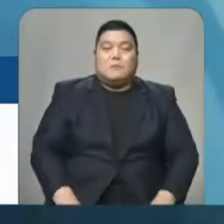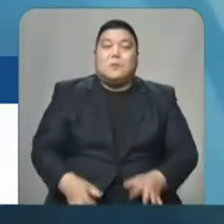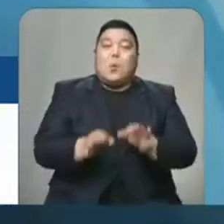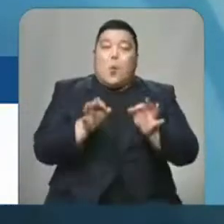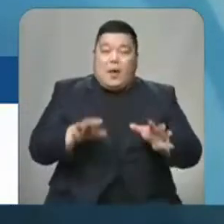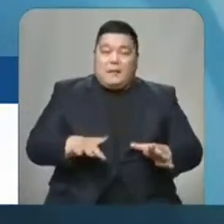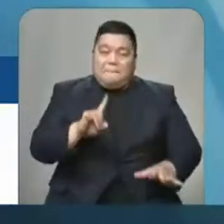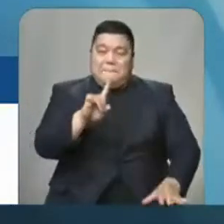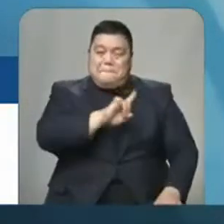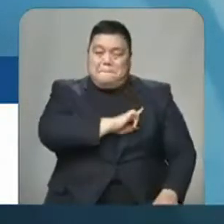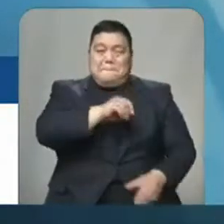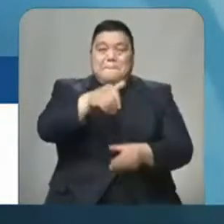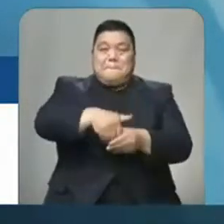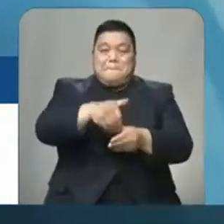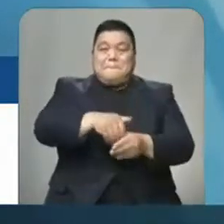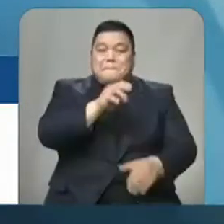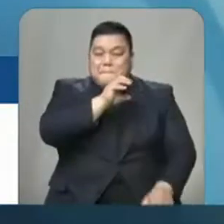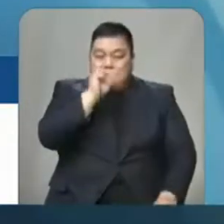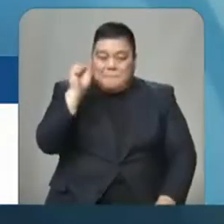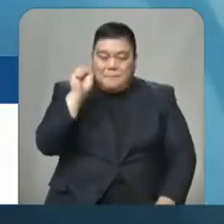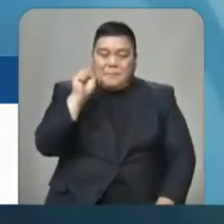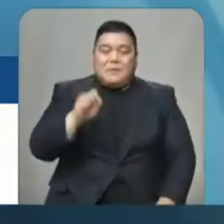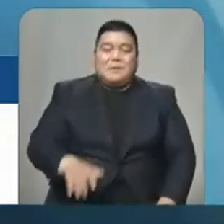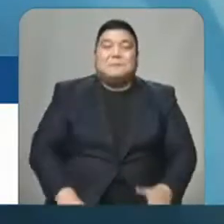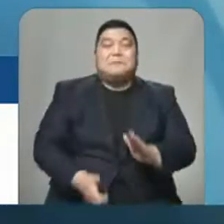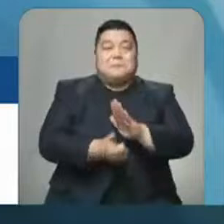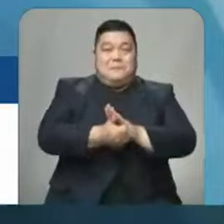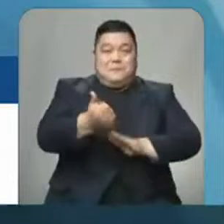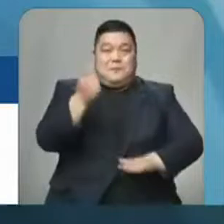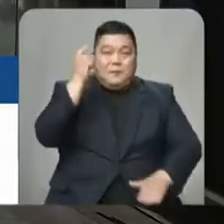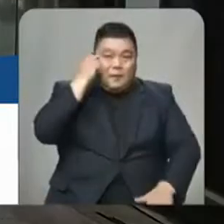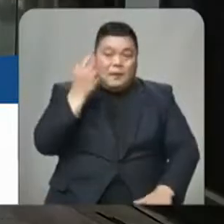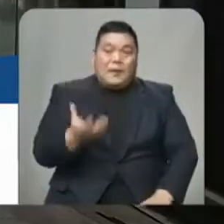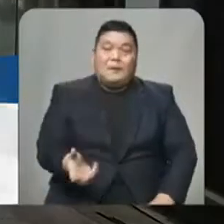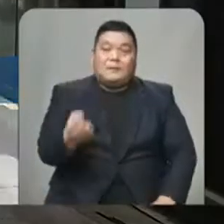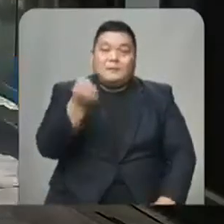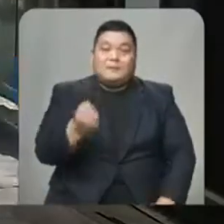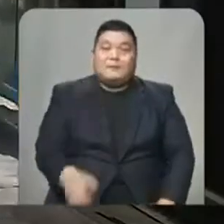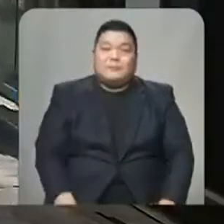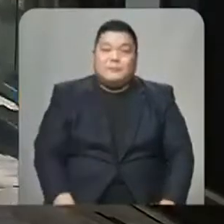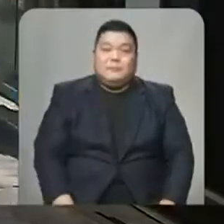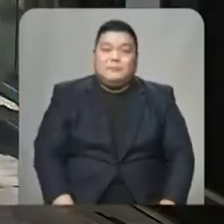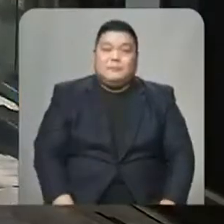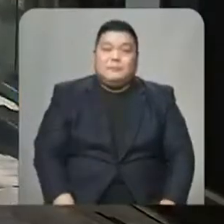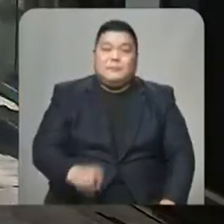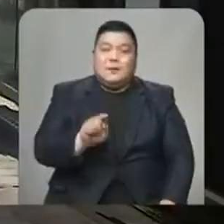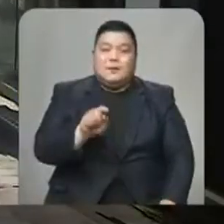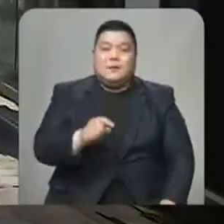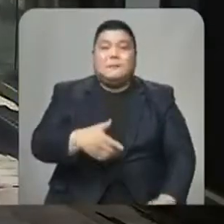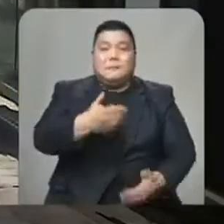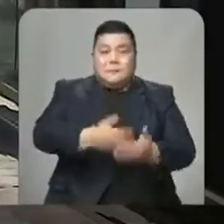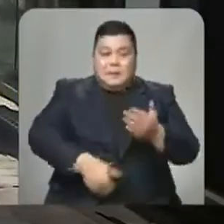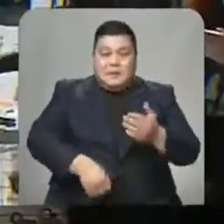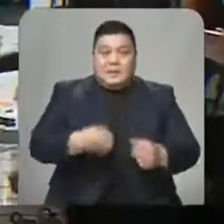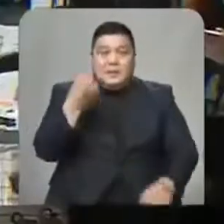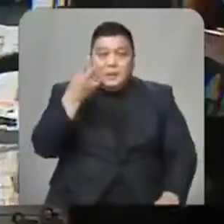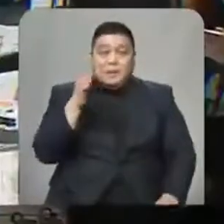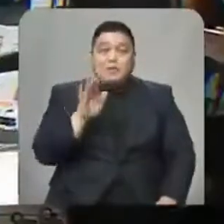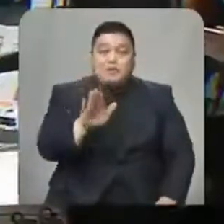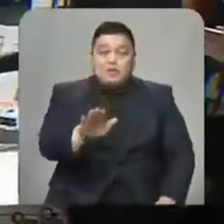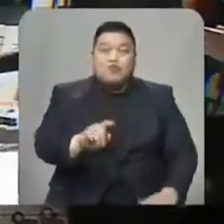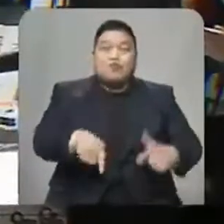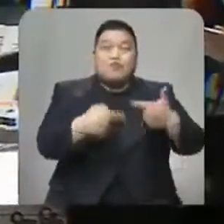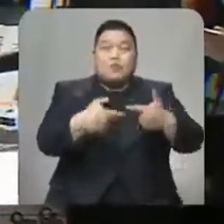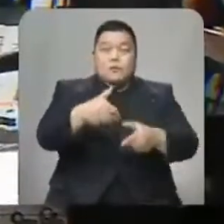최고의 득표를 올렸다 이것은 저희의 큰 성과 라고 보고 있습니다 이제 관심은 커 달 앞으로 다가온 지방선거